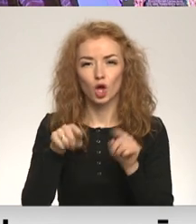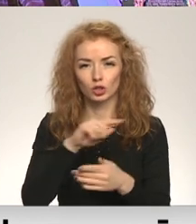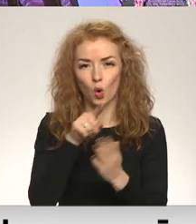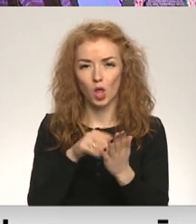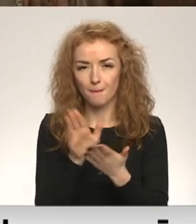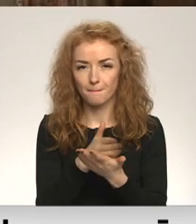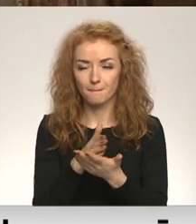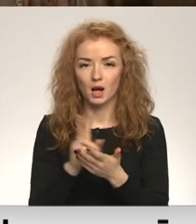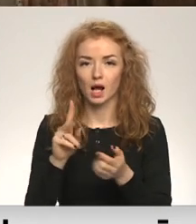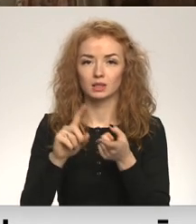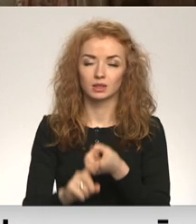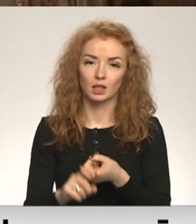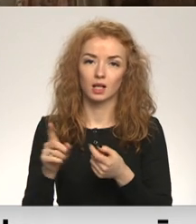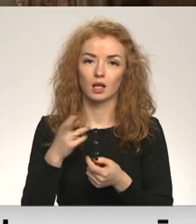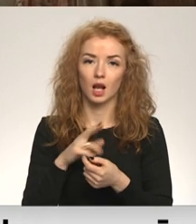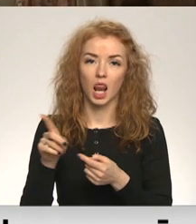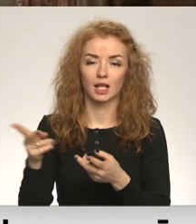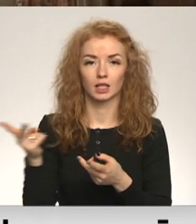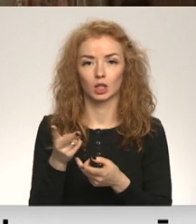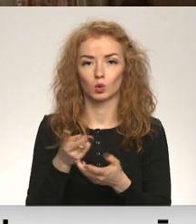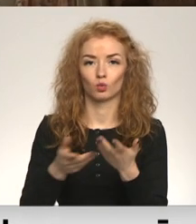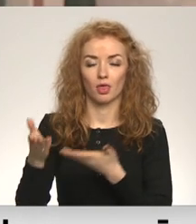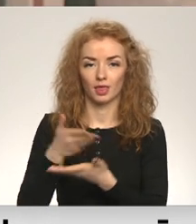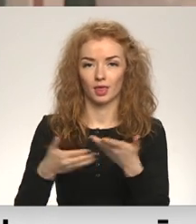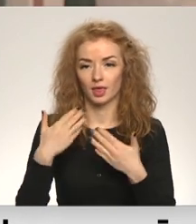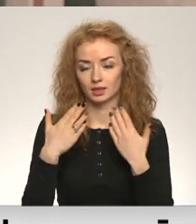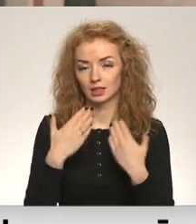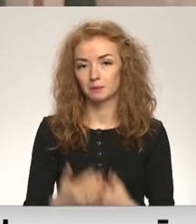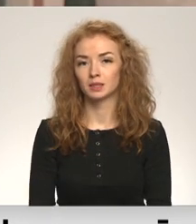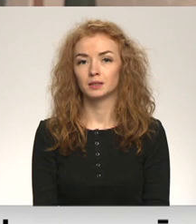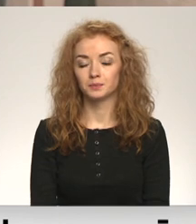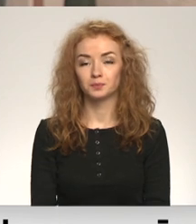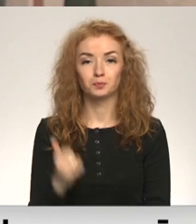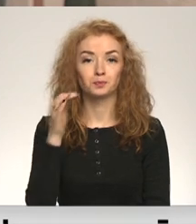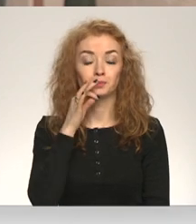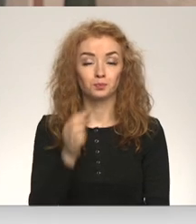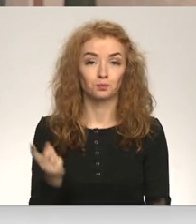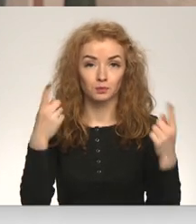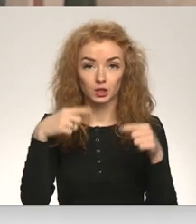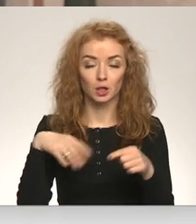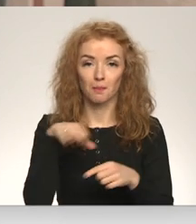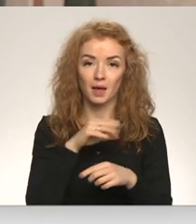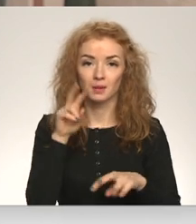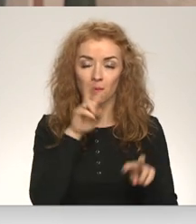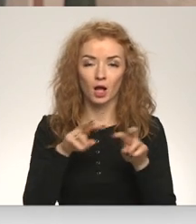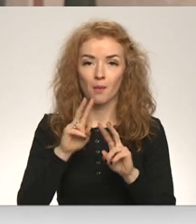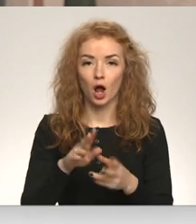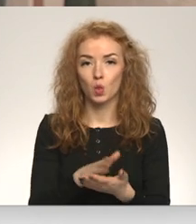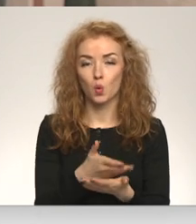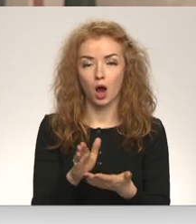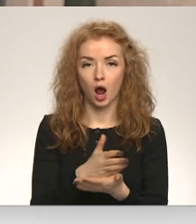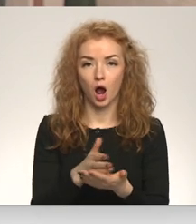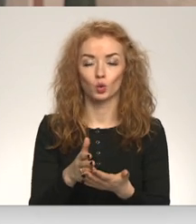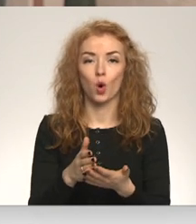kuri skar konfesiju savstarpējās attiecības. Tas, ko mēs šobrīd likumā meklējam kompromisu starp attiecībām